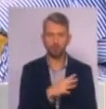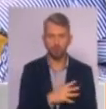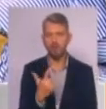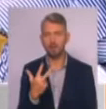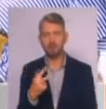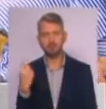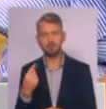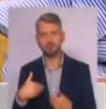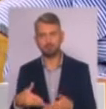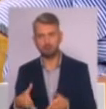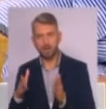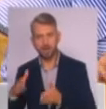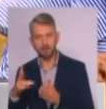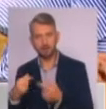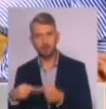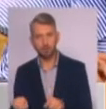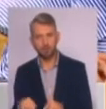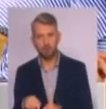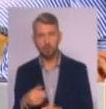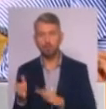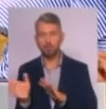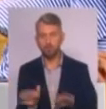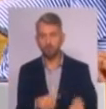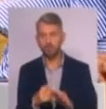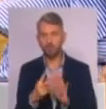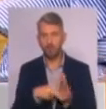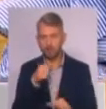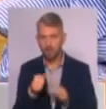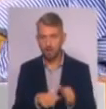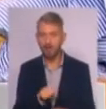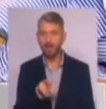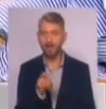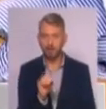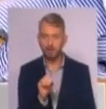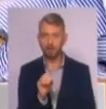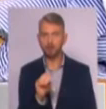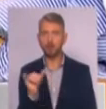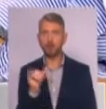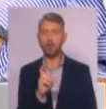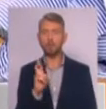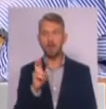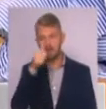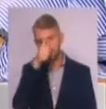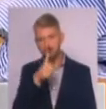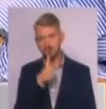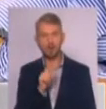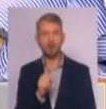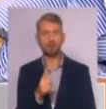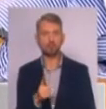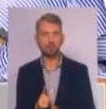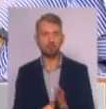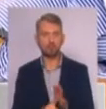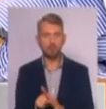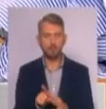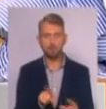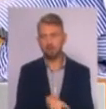другому. Так, я пройшов 17-й рік. Але у березні місяці чомусь пішло